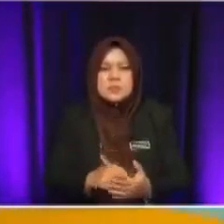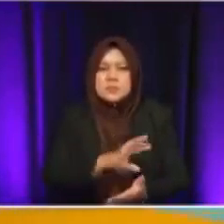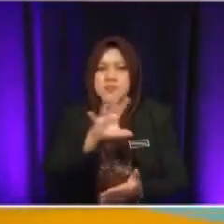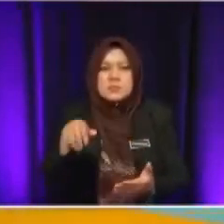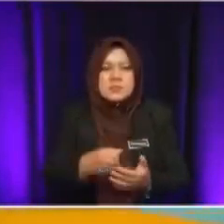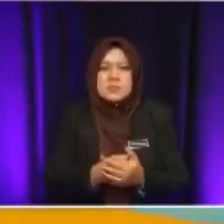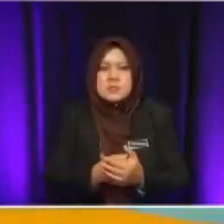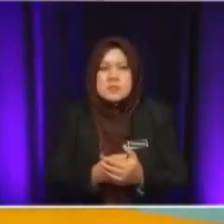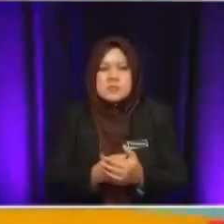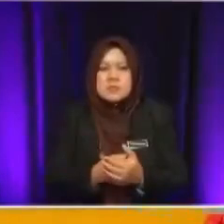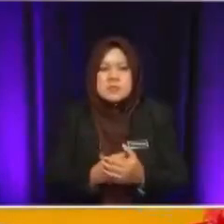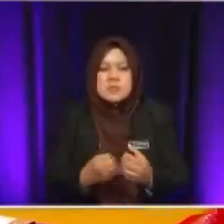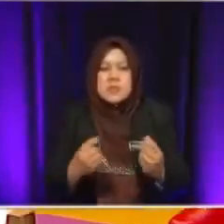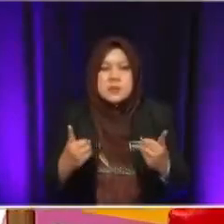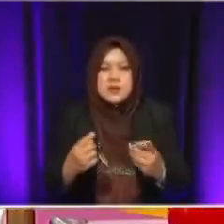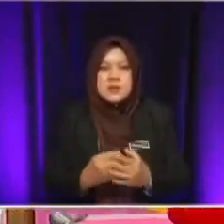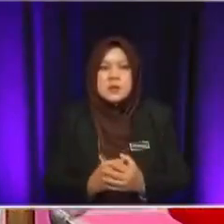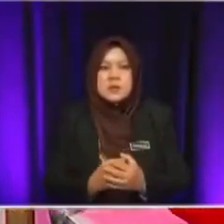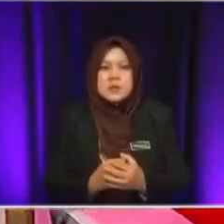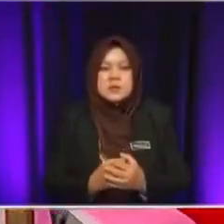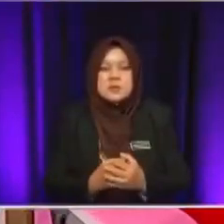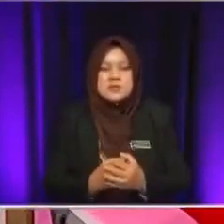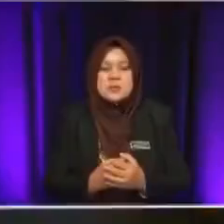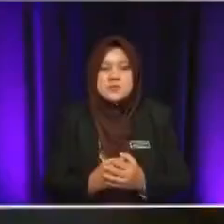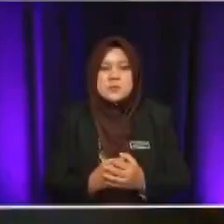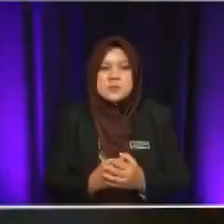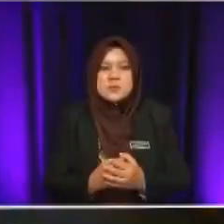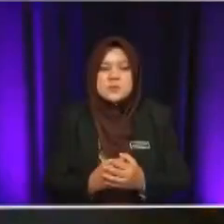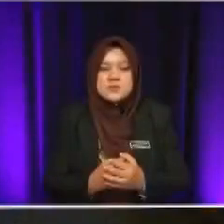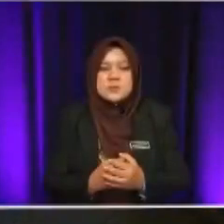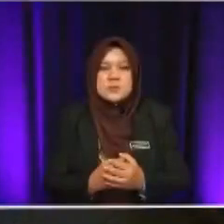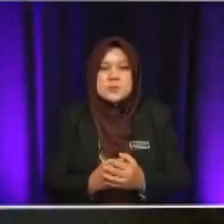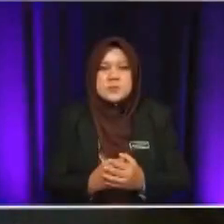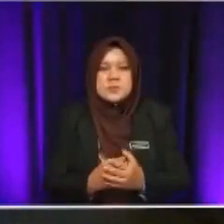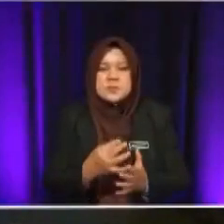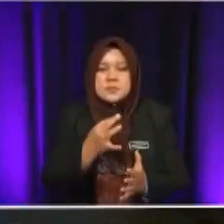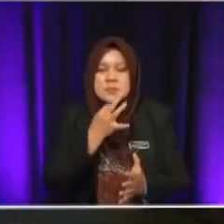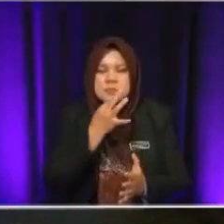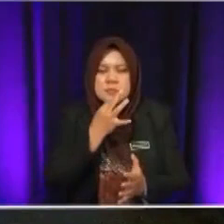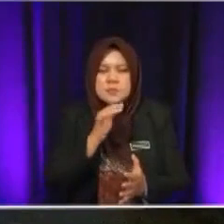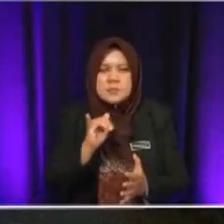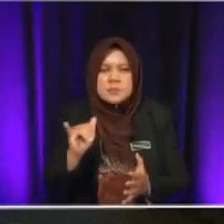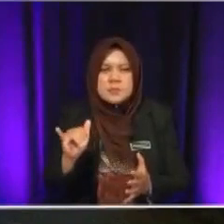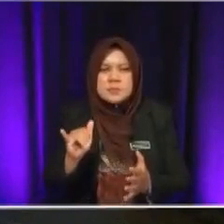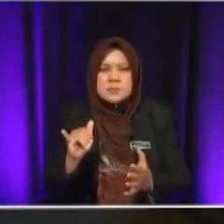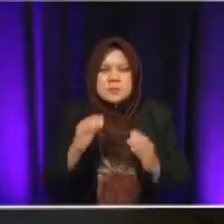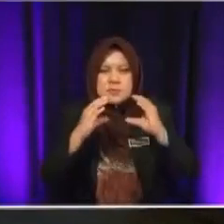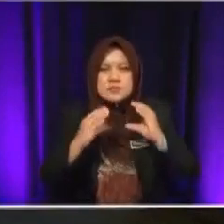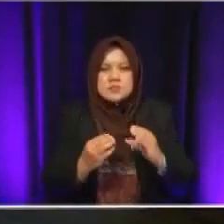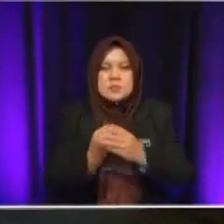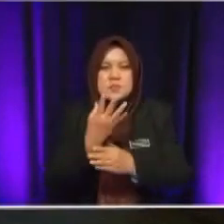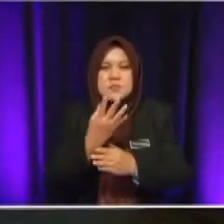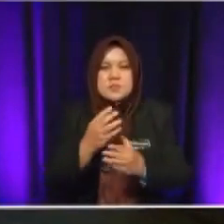semuanya segar-segar lah. Tengok sikit. Eh. Uish. Peliknya cara tumbuhan ni